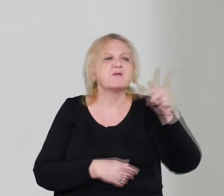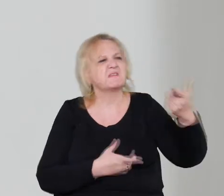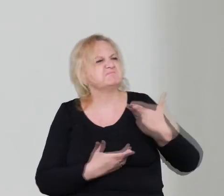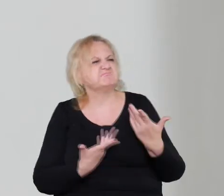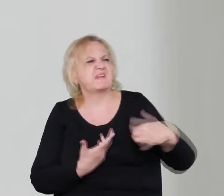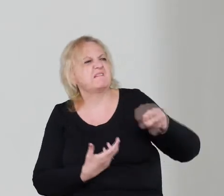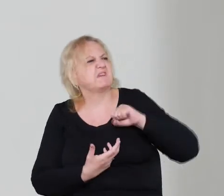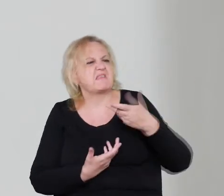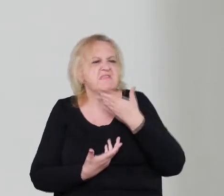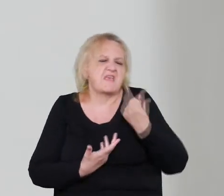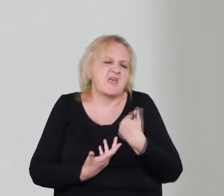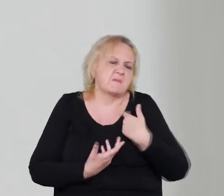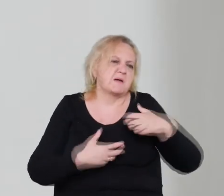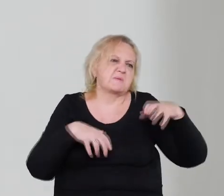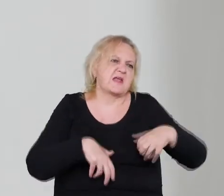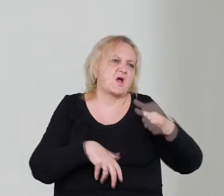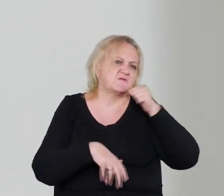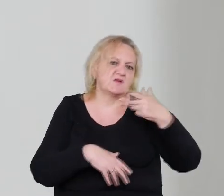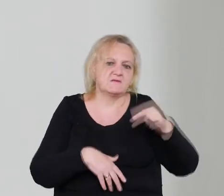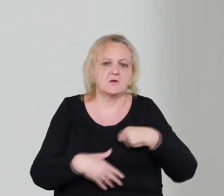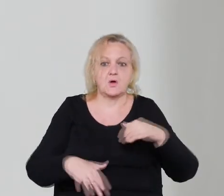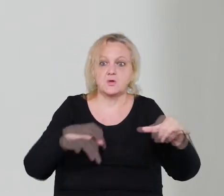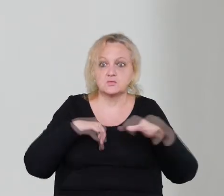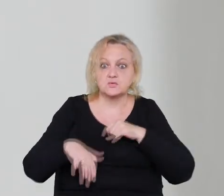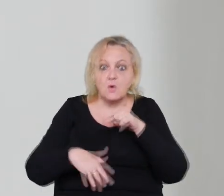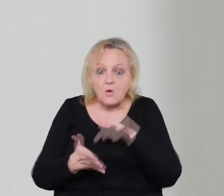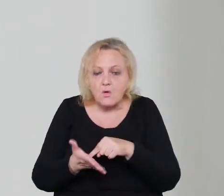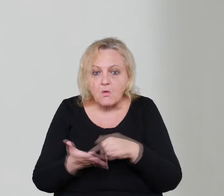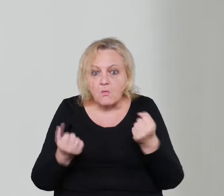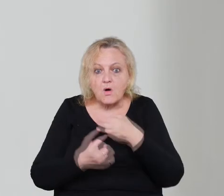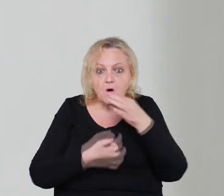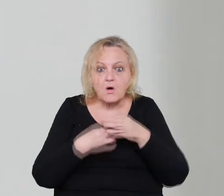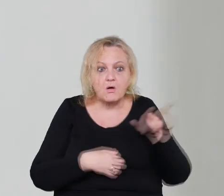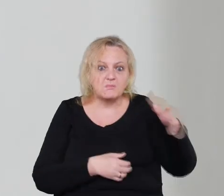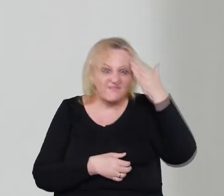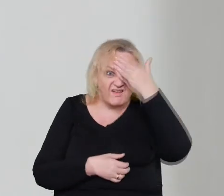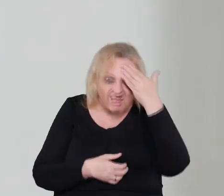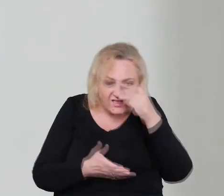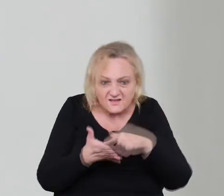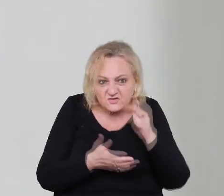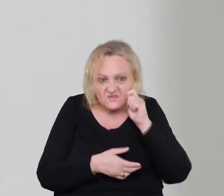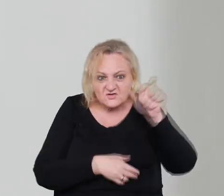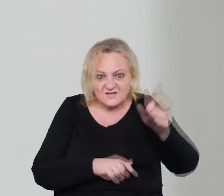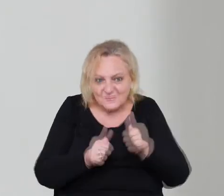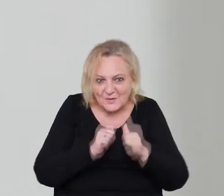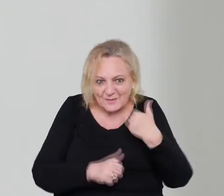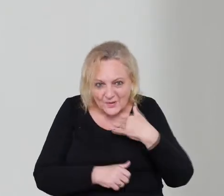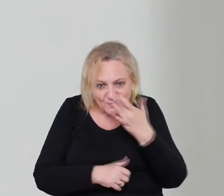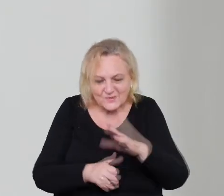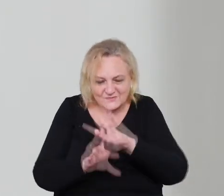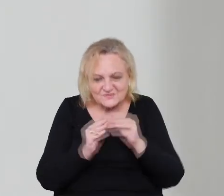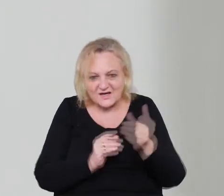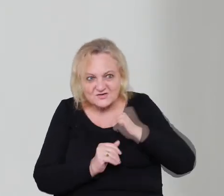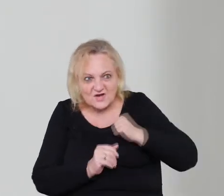już to nie jest prezesem od wczoraj i w tym momencie rząd chorobowego w komplecie doszło do tego że mówiono że jest chora psychicznie że jest niestabilna że